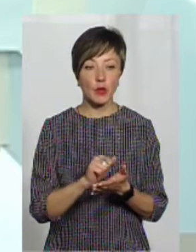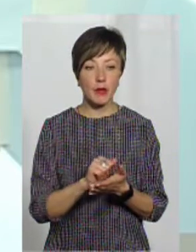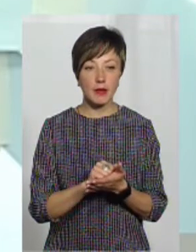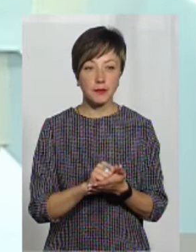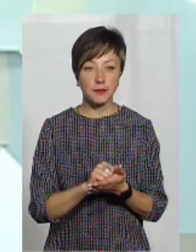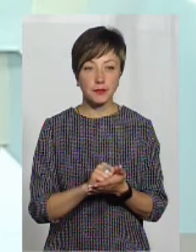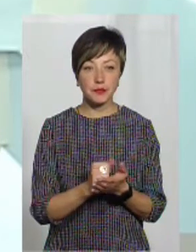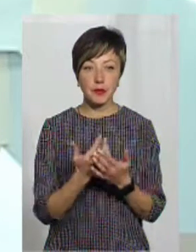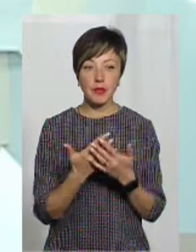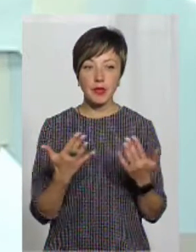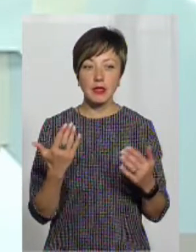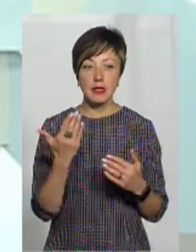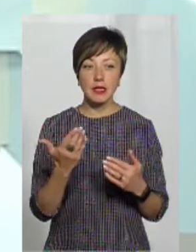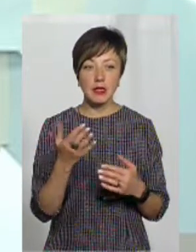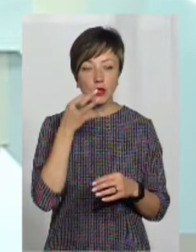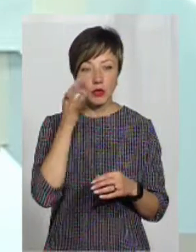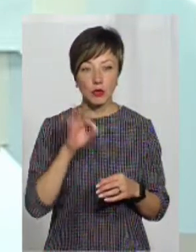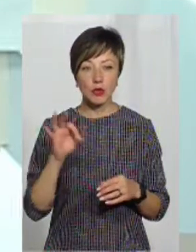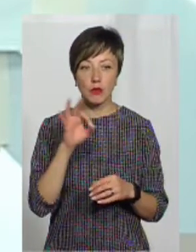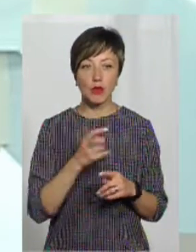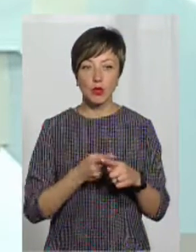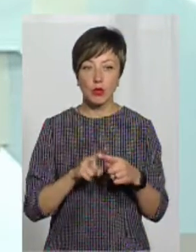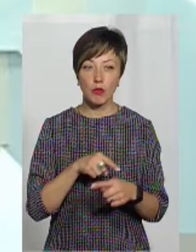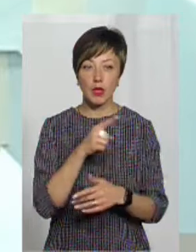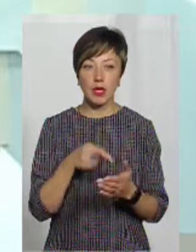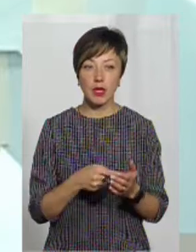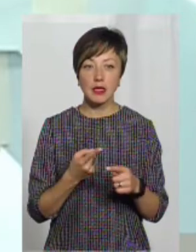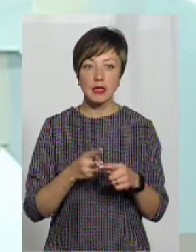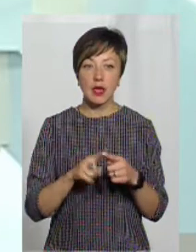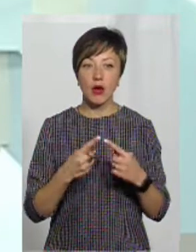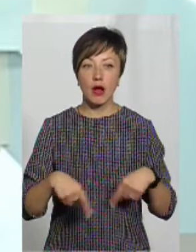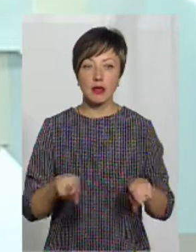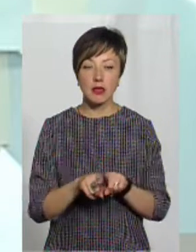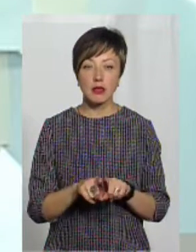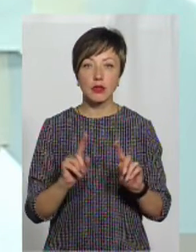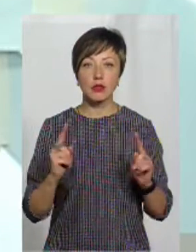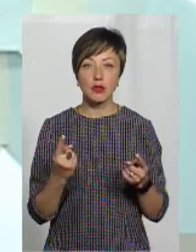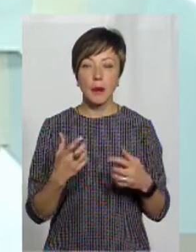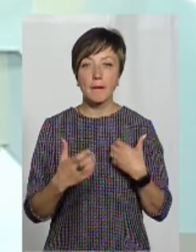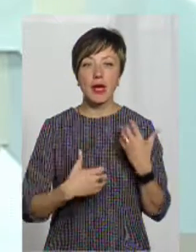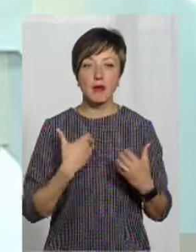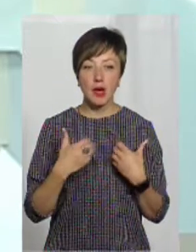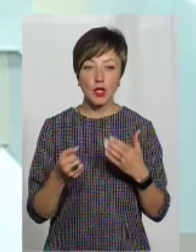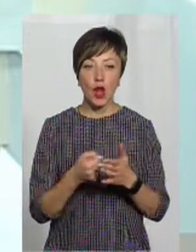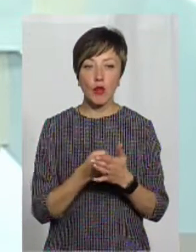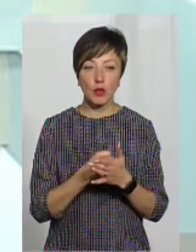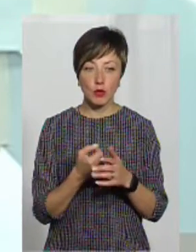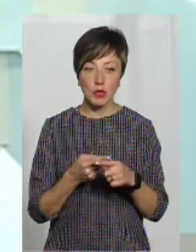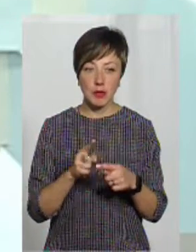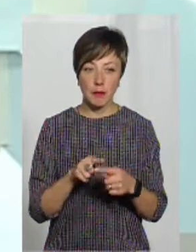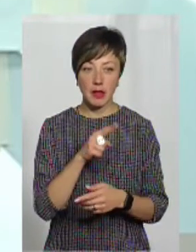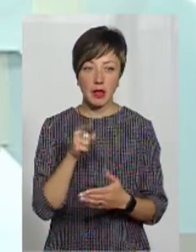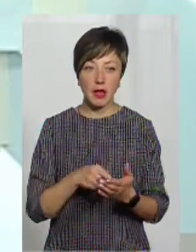документацію, різні їхні напрацювання щодо саме цього питання, тому що це організація, яка надзвичайно переймається і лобіює це